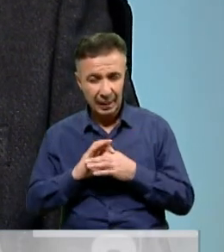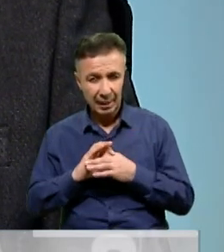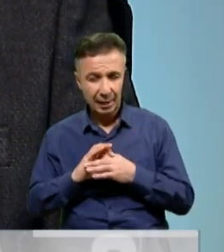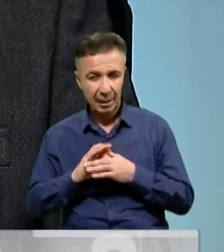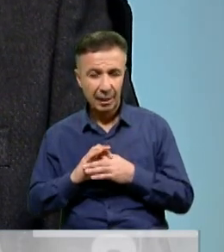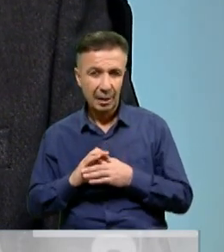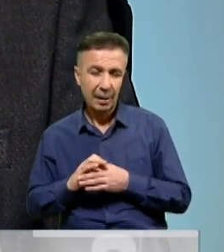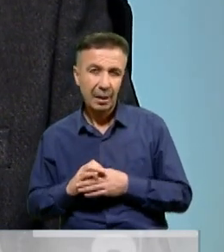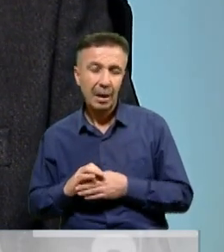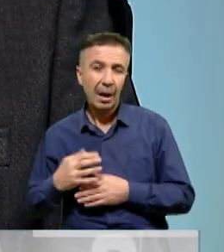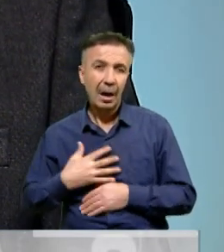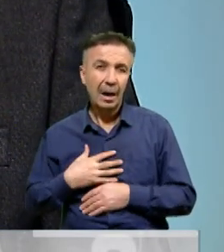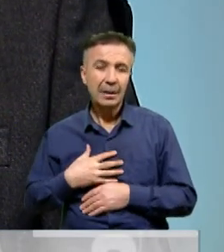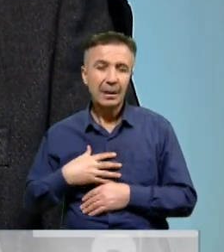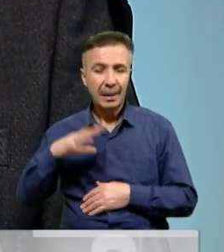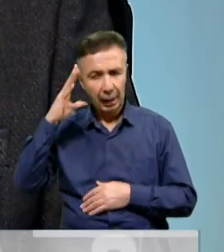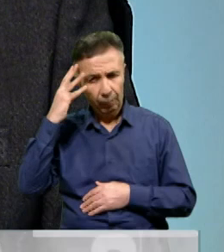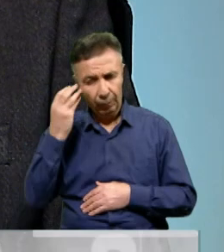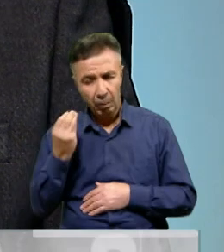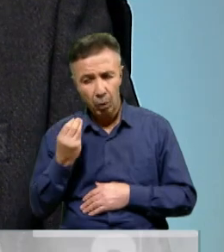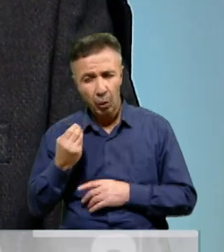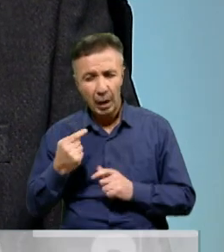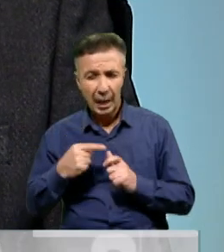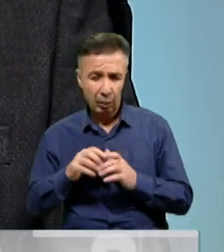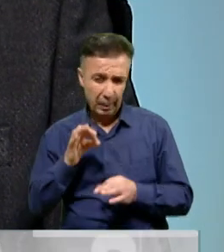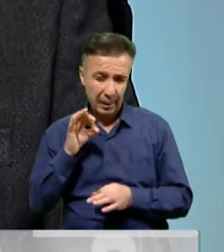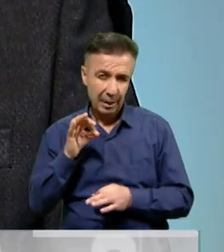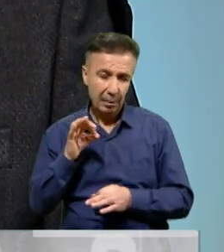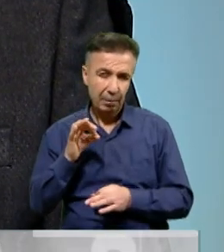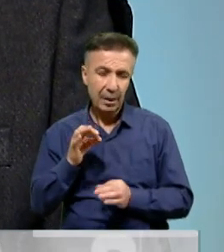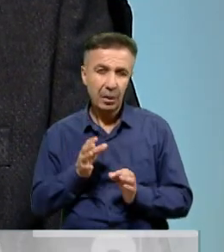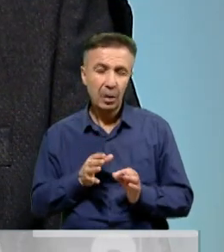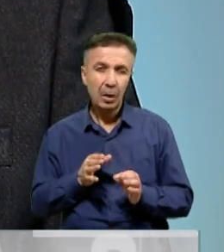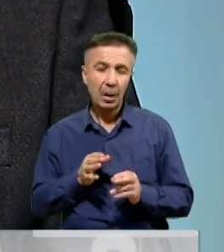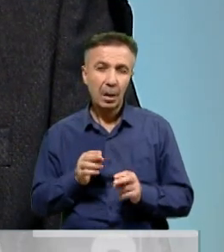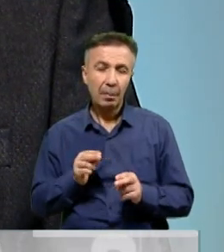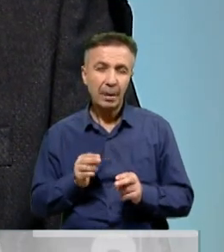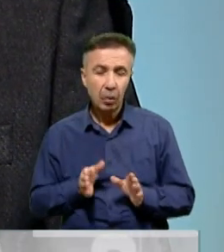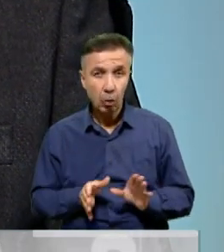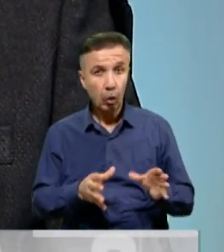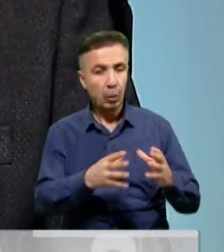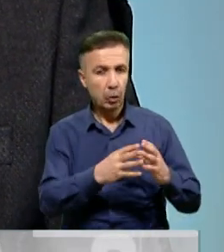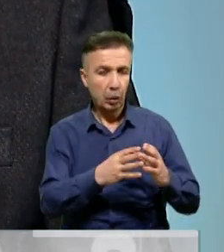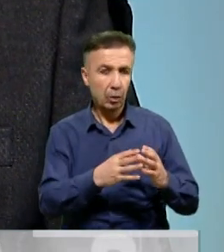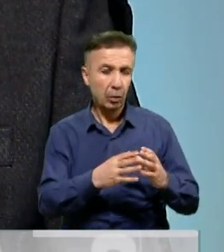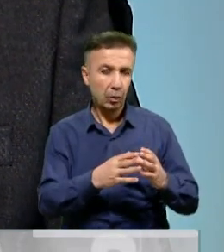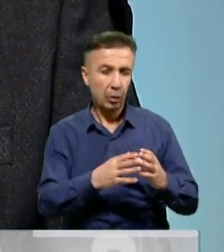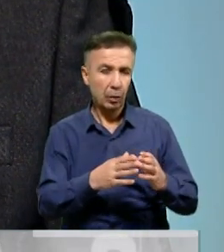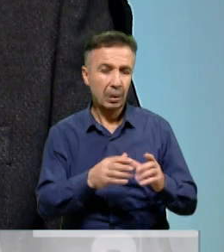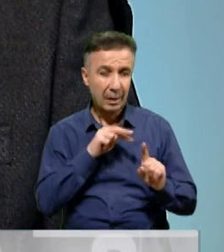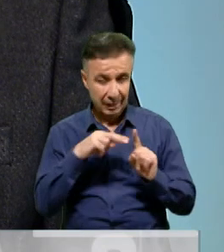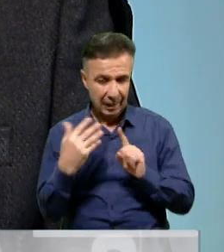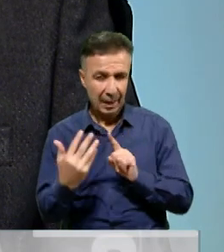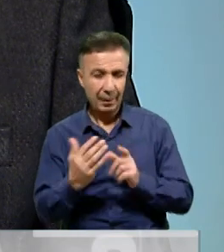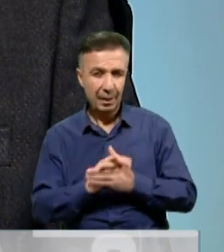Hazreti Ebu Bekir Efendimiz radıyallahu anh bir komisyon kurdurdu. Sahabenin ileri gelenleri